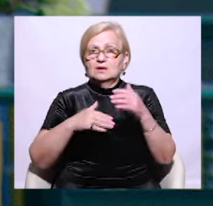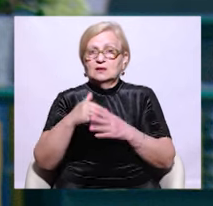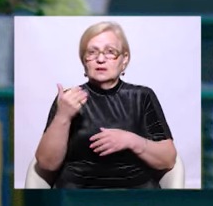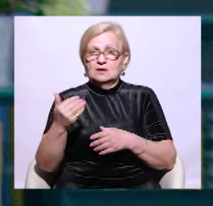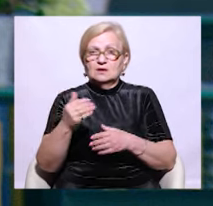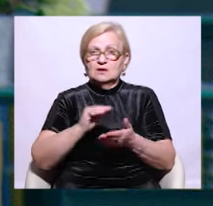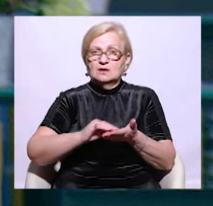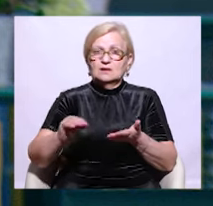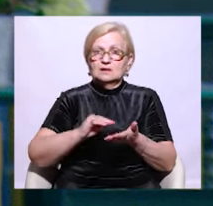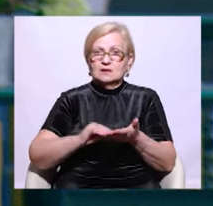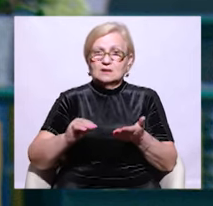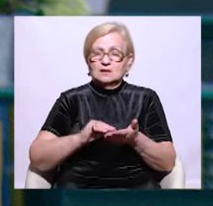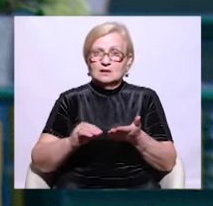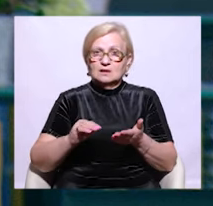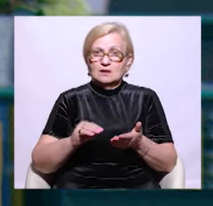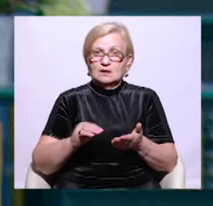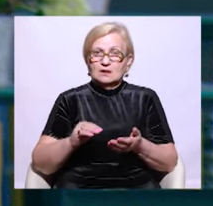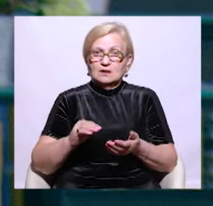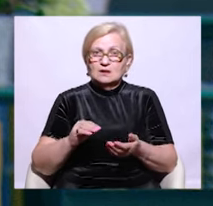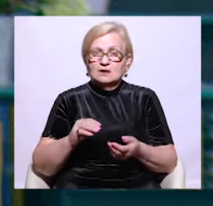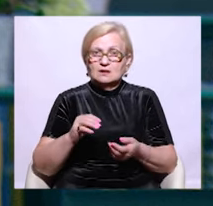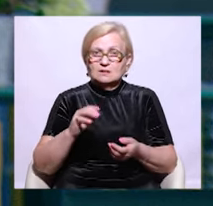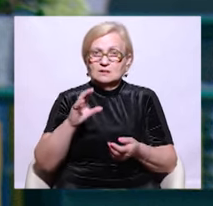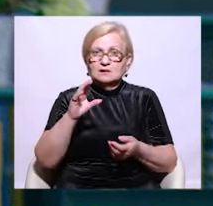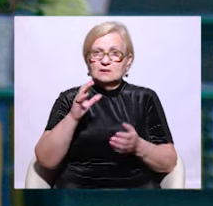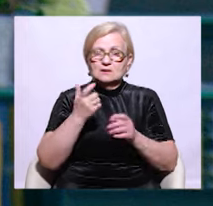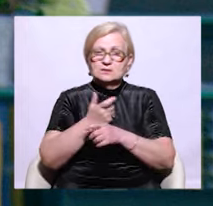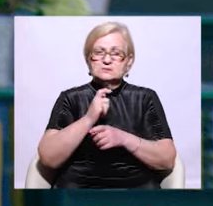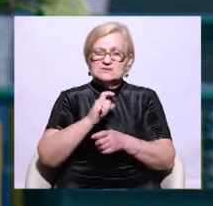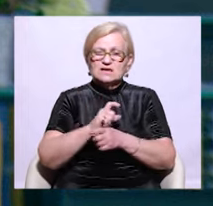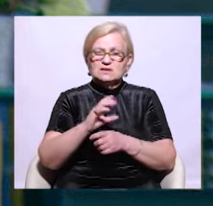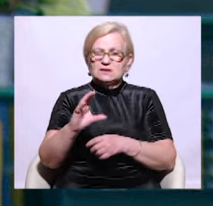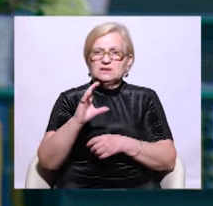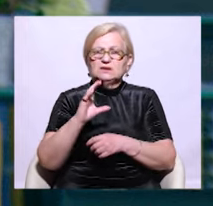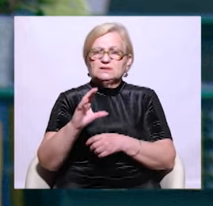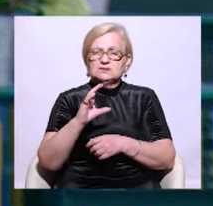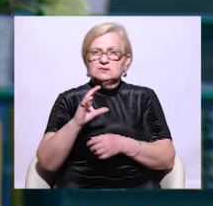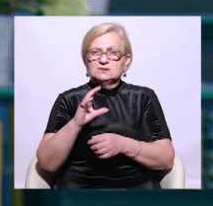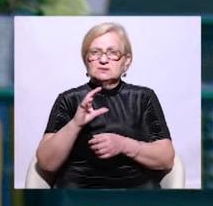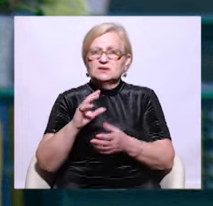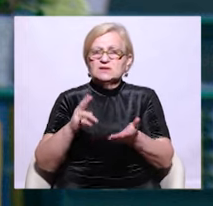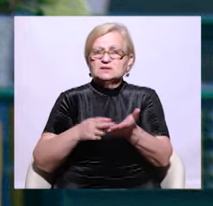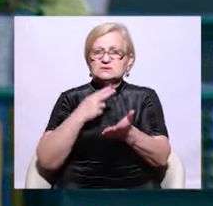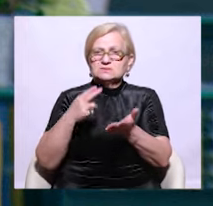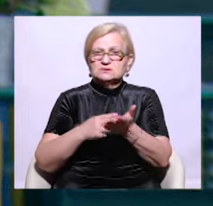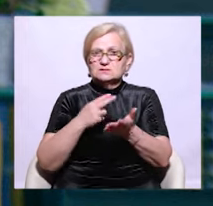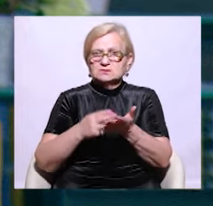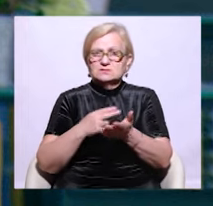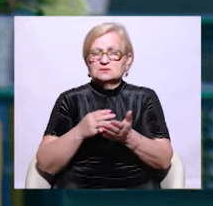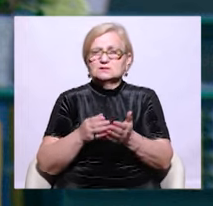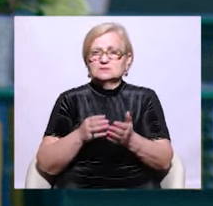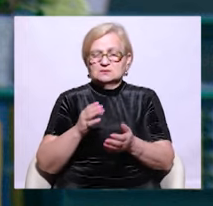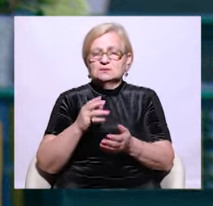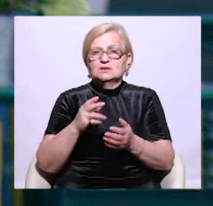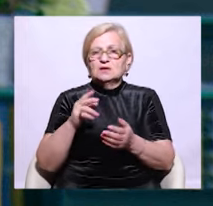ხელით დაწერილი საწელიწდო იადგარი. ეს იყო დიდი კრებული სასულიერო ჰიმნებისა, ზოგჯერ აემსისკე,